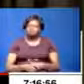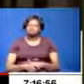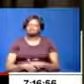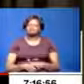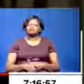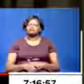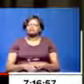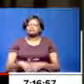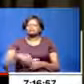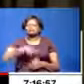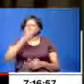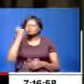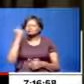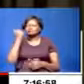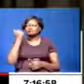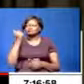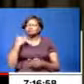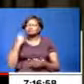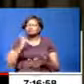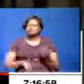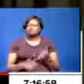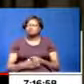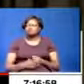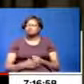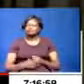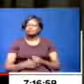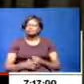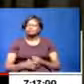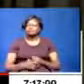Kwa sababu tunataka